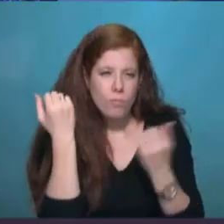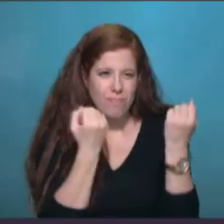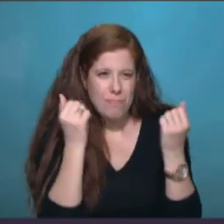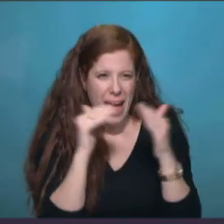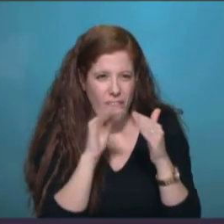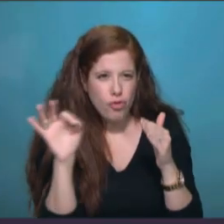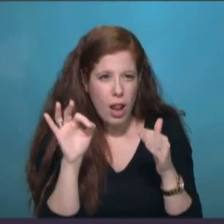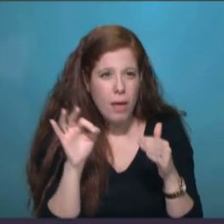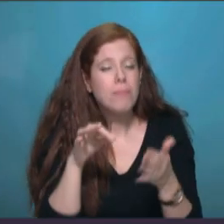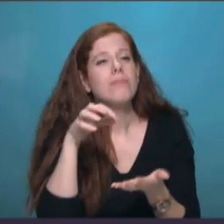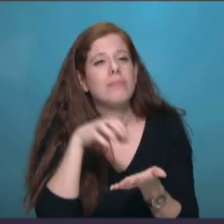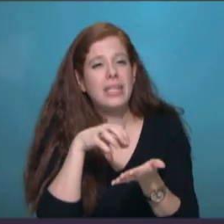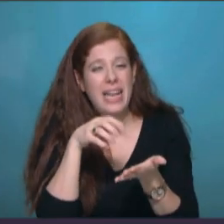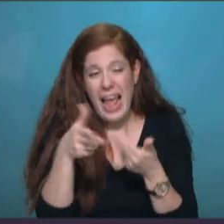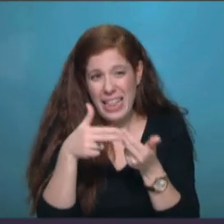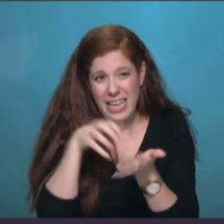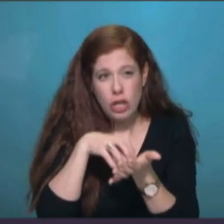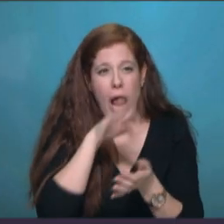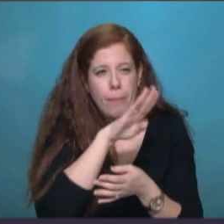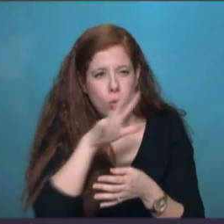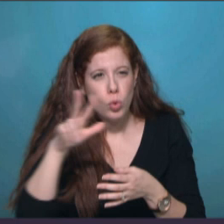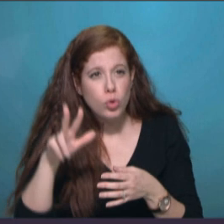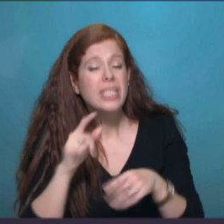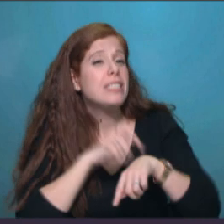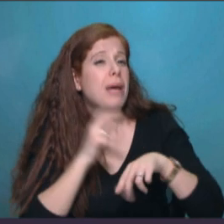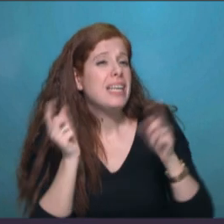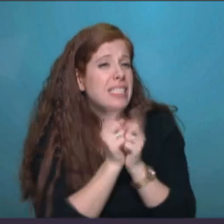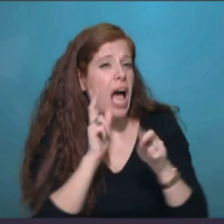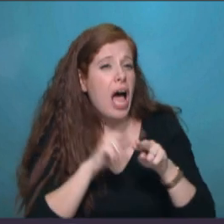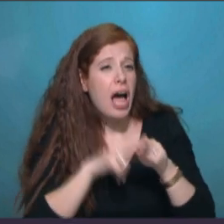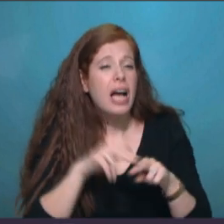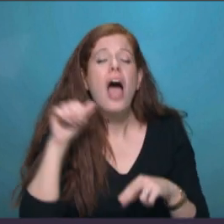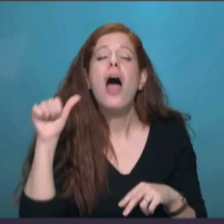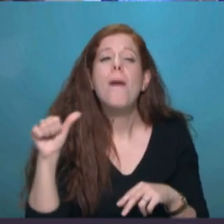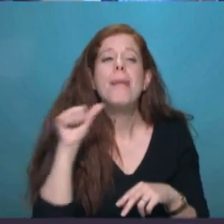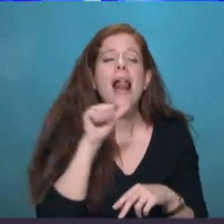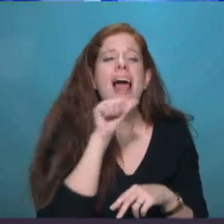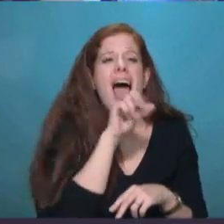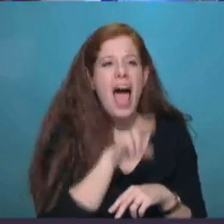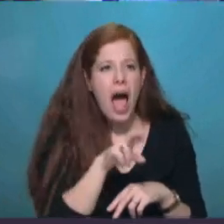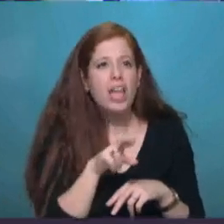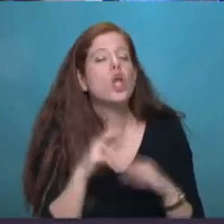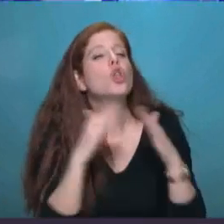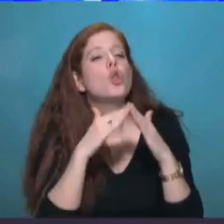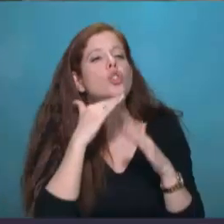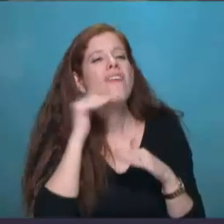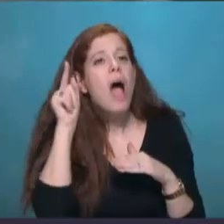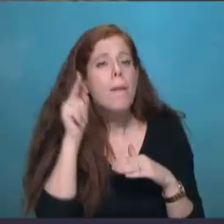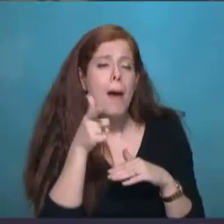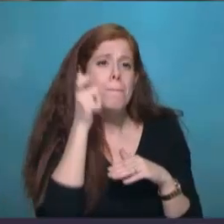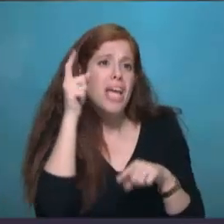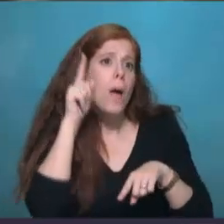433. זמן קצר לאחר מכן נורה עלי אבו אלריחן, תושב רמלה, בירי שוגג בניסיון לנקום.